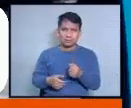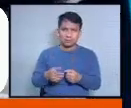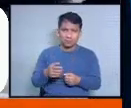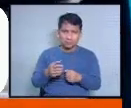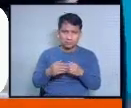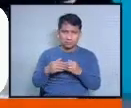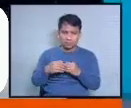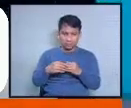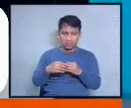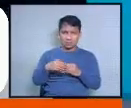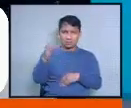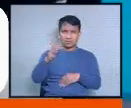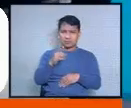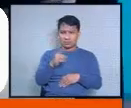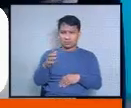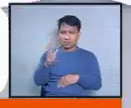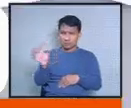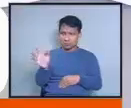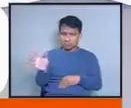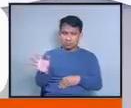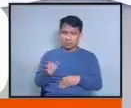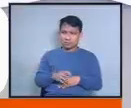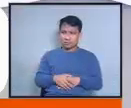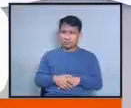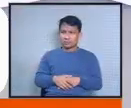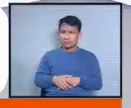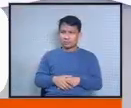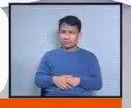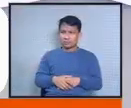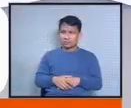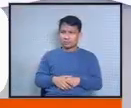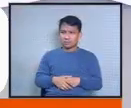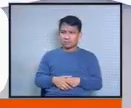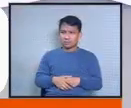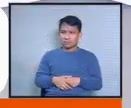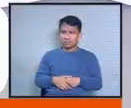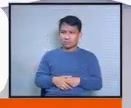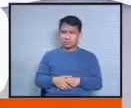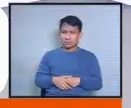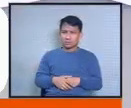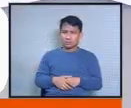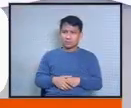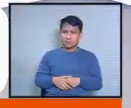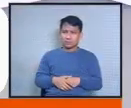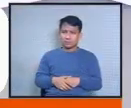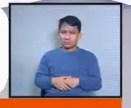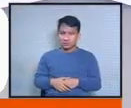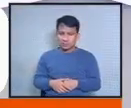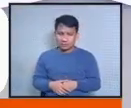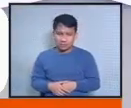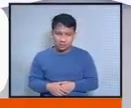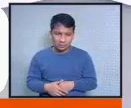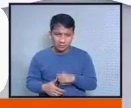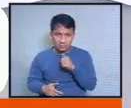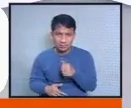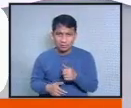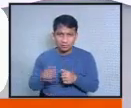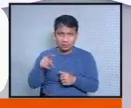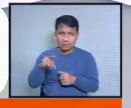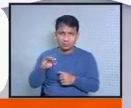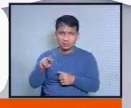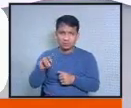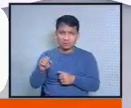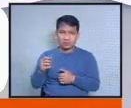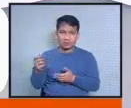40, 150 raw mahigit. Pero ang iba naman dyan, sir, hindi naman, ano, in and out naman ang iba dyan. Ano po? Mga pakyaw-pakyaw naman